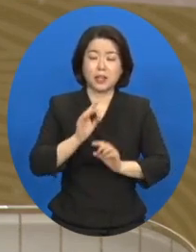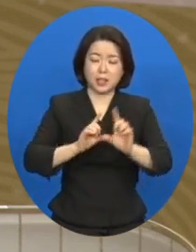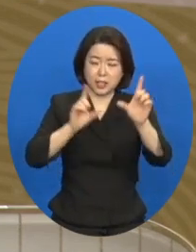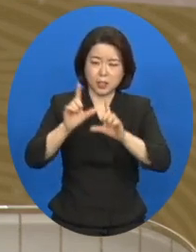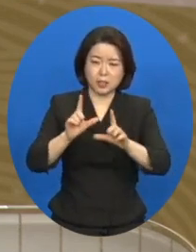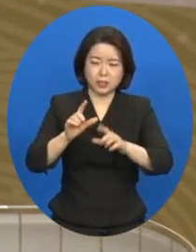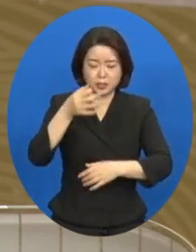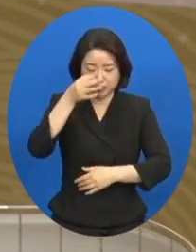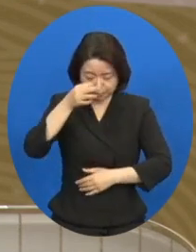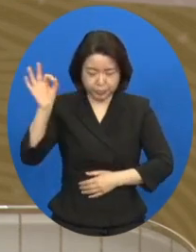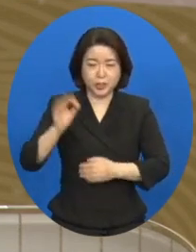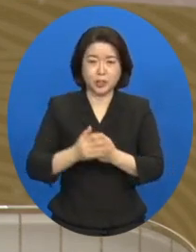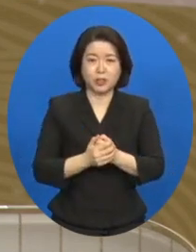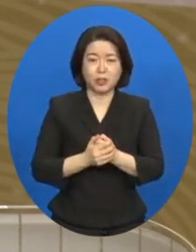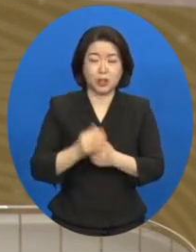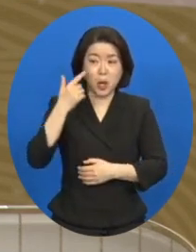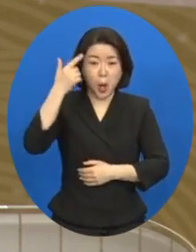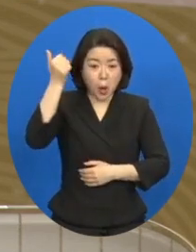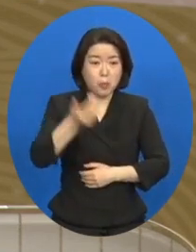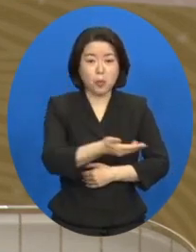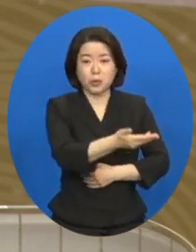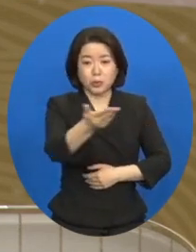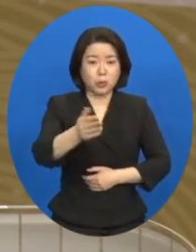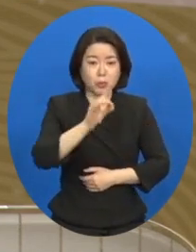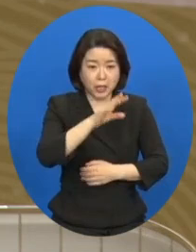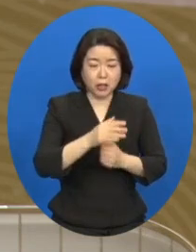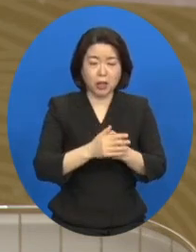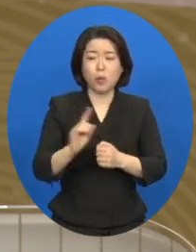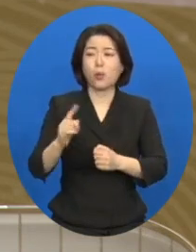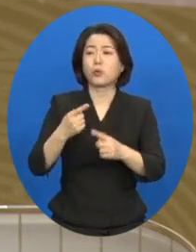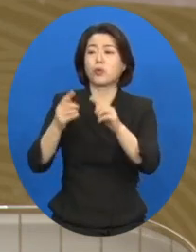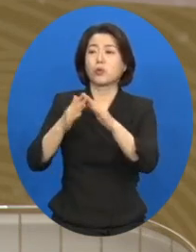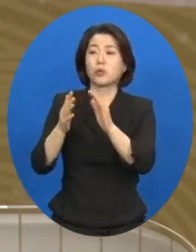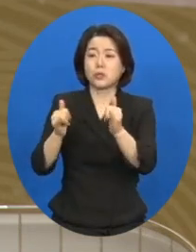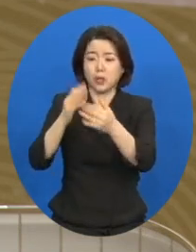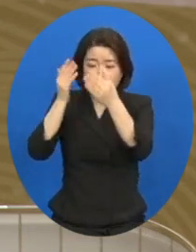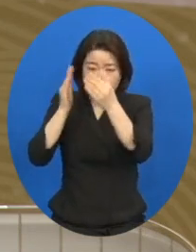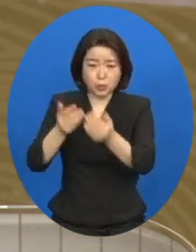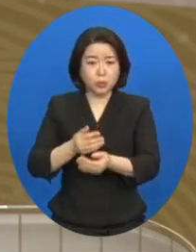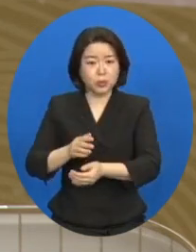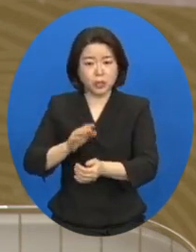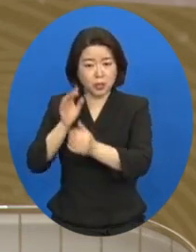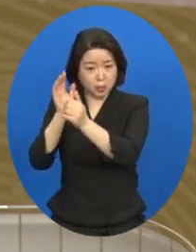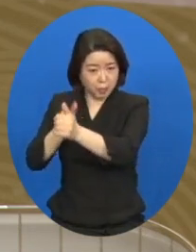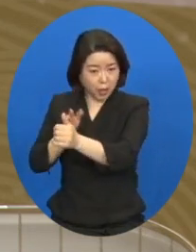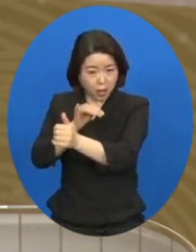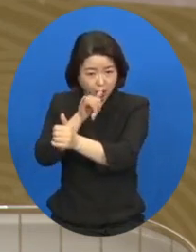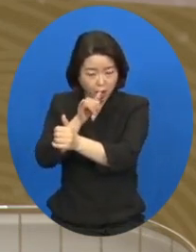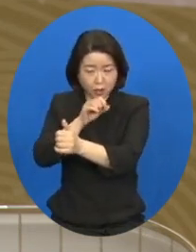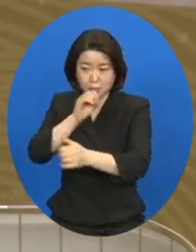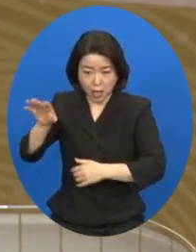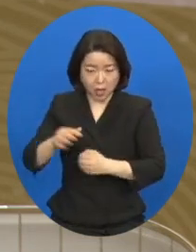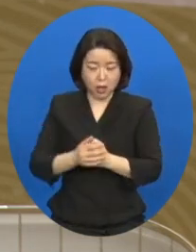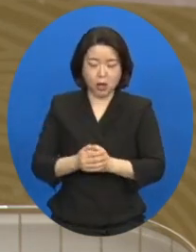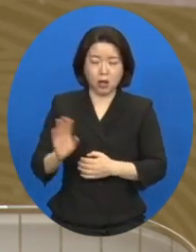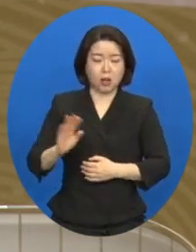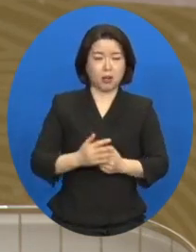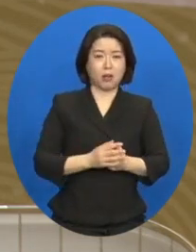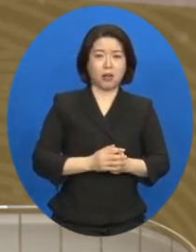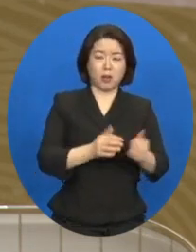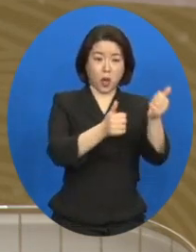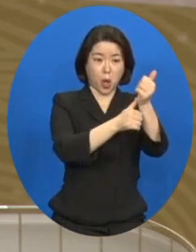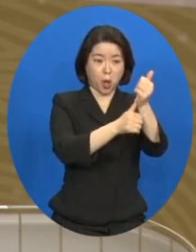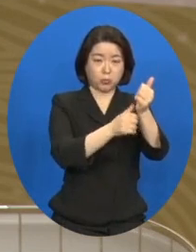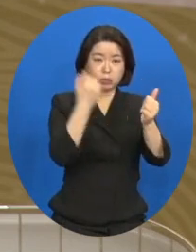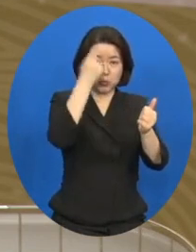받아들이기로 했어요. 목사님들도 안 되는 걸 교인들에게 어떻게 하라고 합니까? 그랬더니 부목사님들 얼굴이